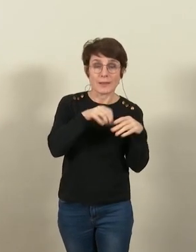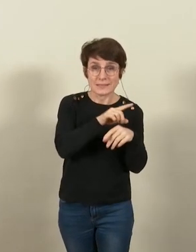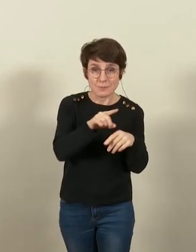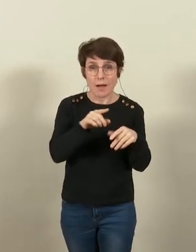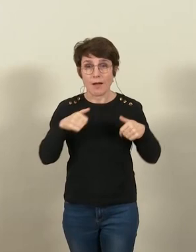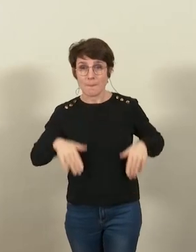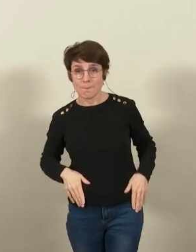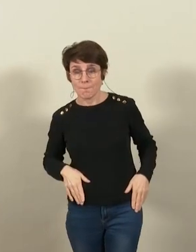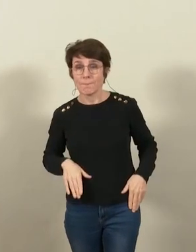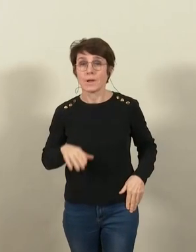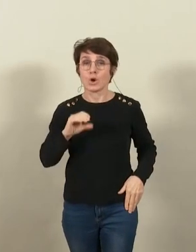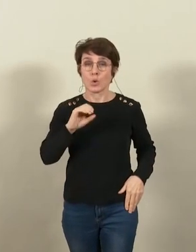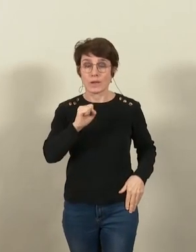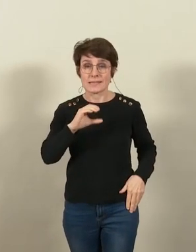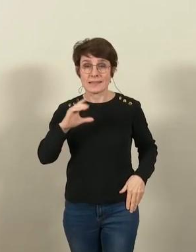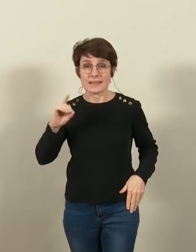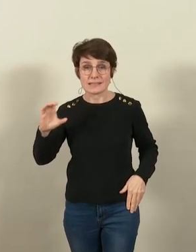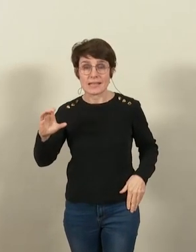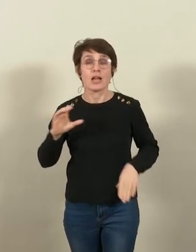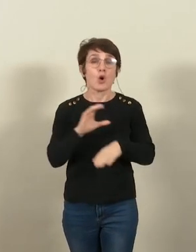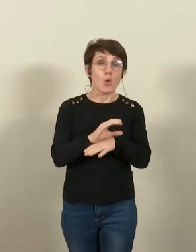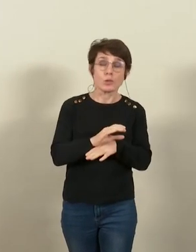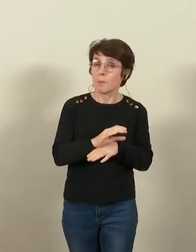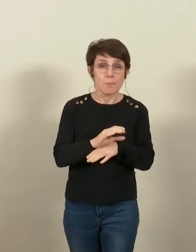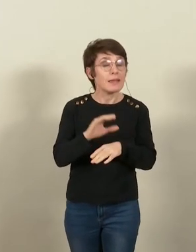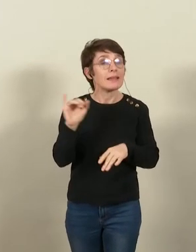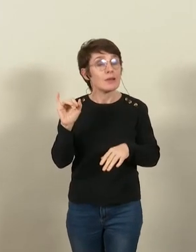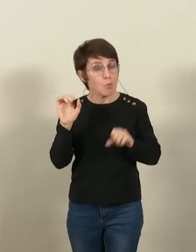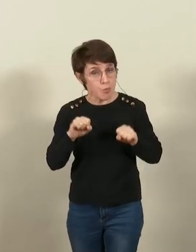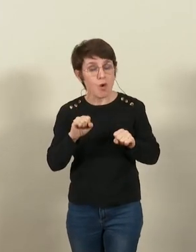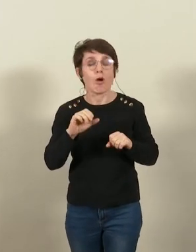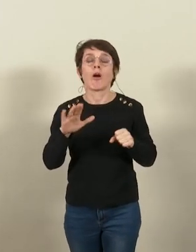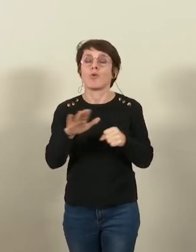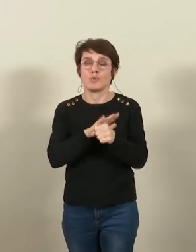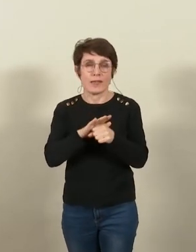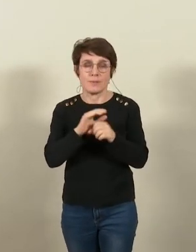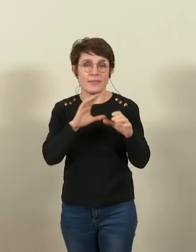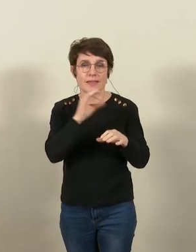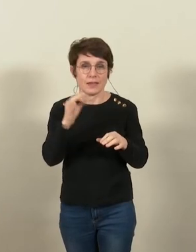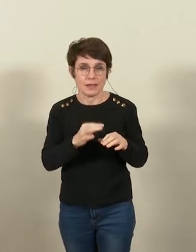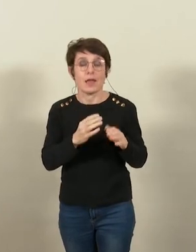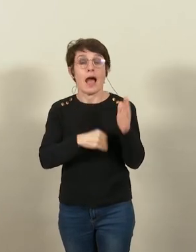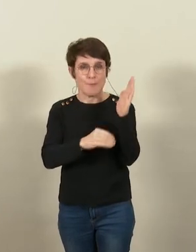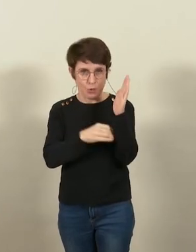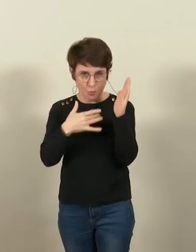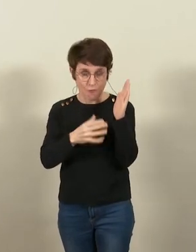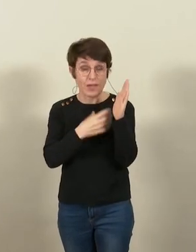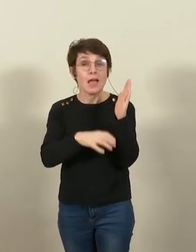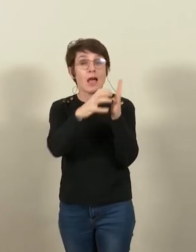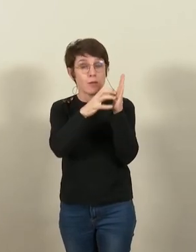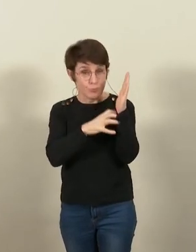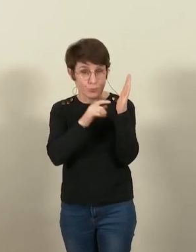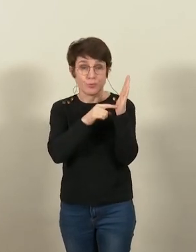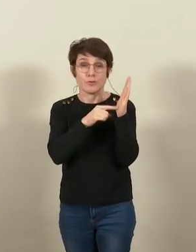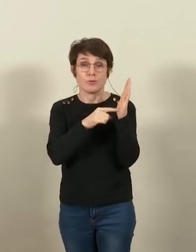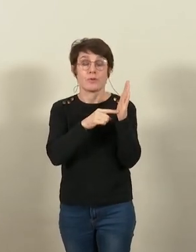au scddc qui vote contre qui vote pour unanimité je mets au voie la délibération ainsi amendée qui ne prend pas part au vote qui